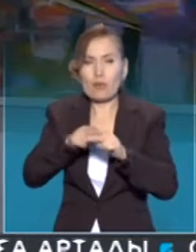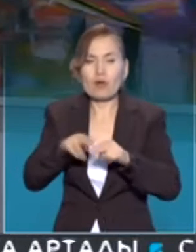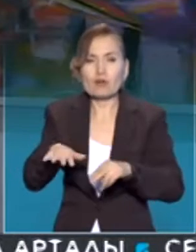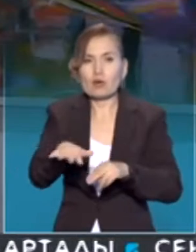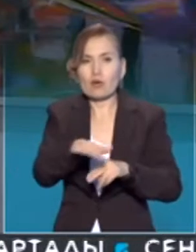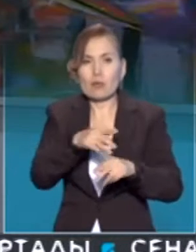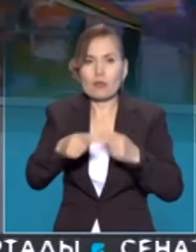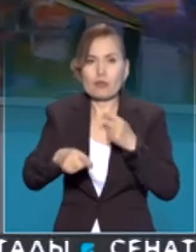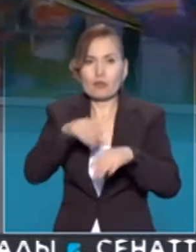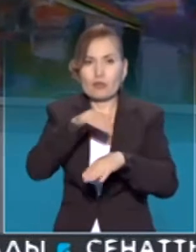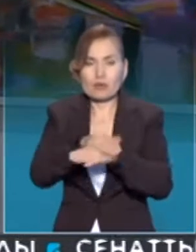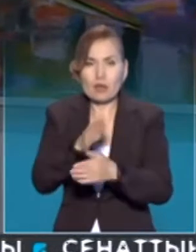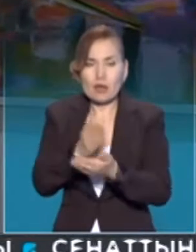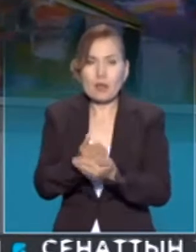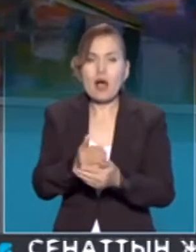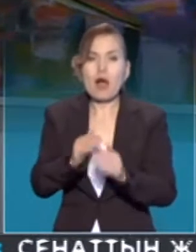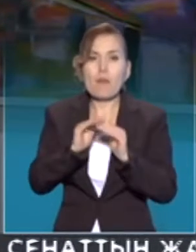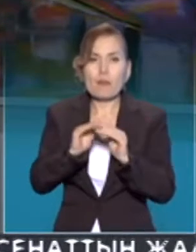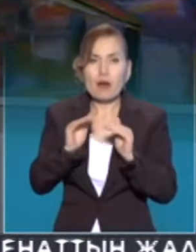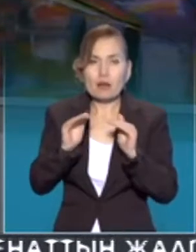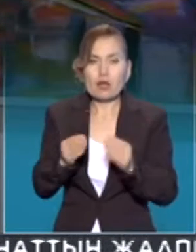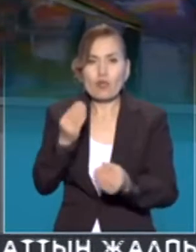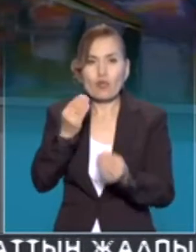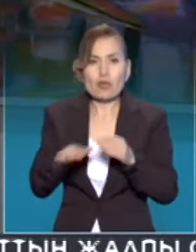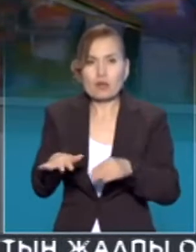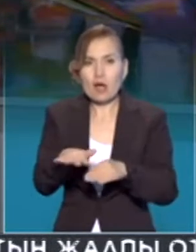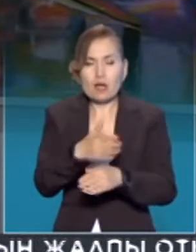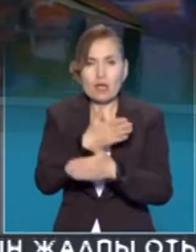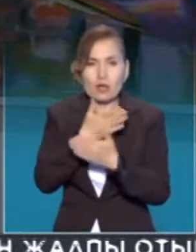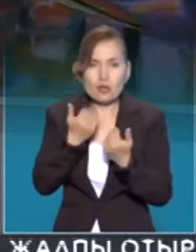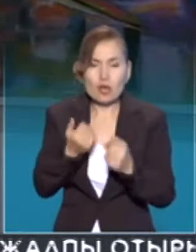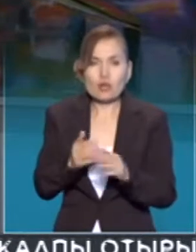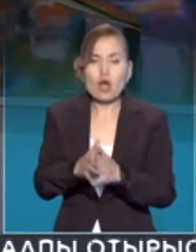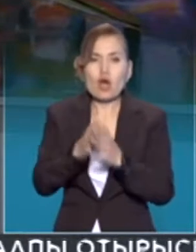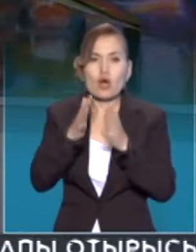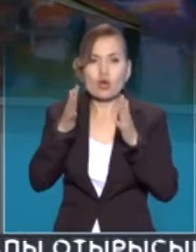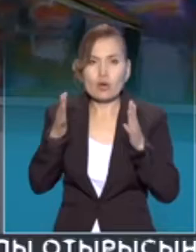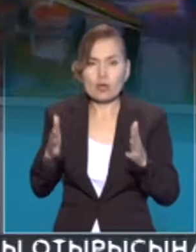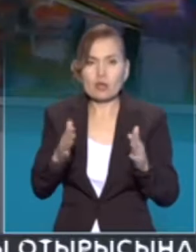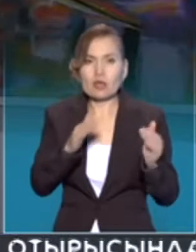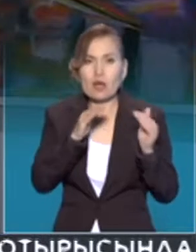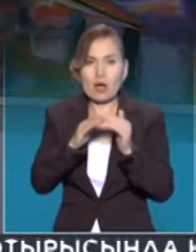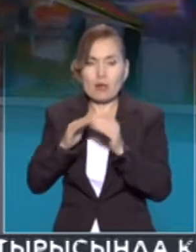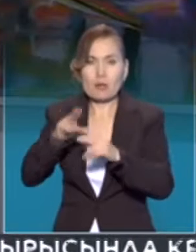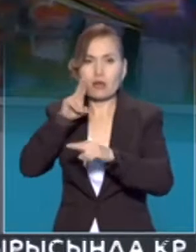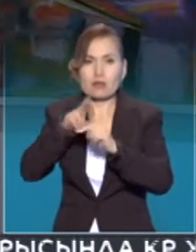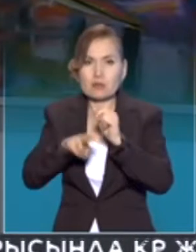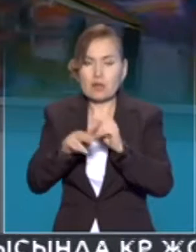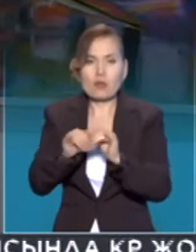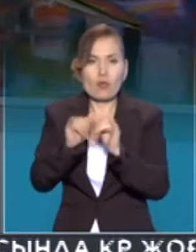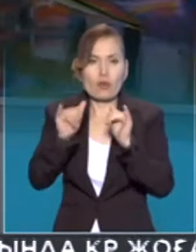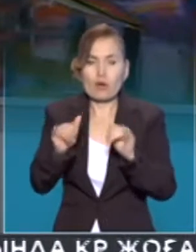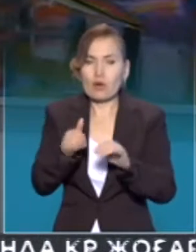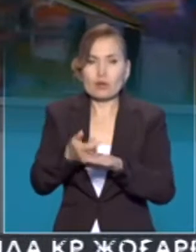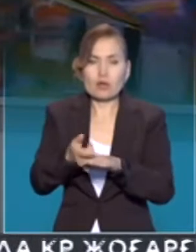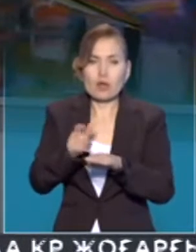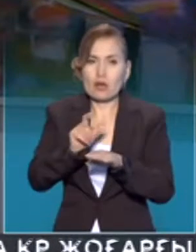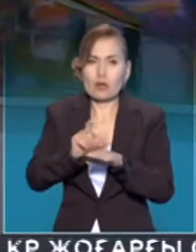демалатын жер болсын, соның барлығының орнына үлкен-үлкен ғимаратты салу өте